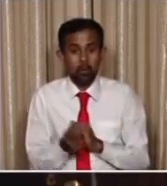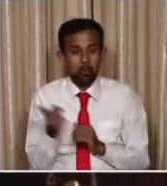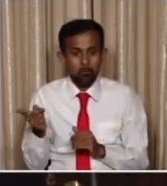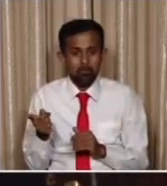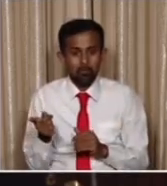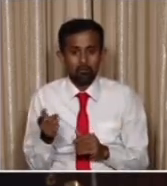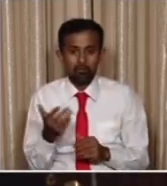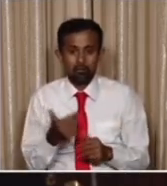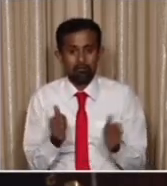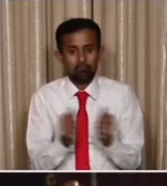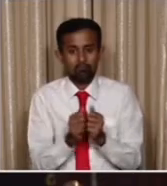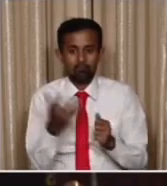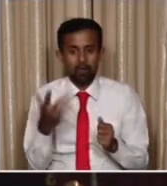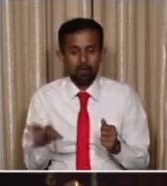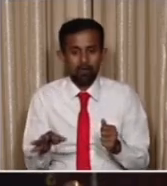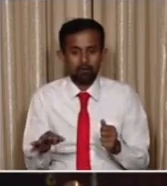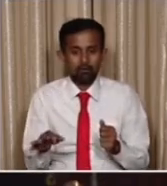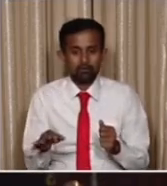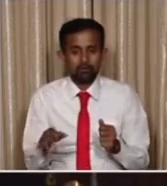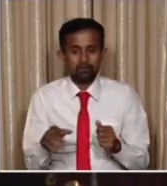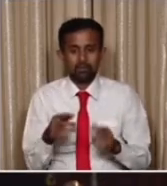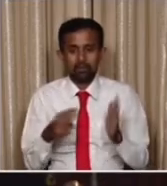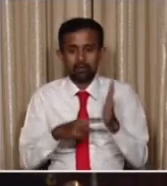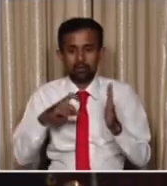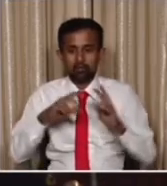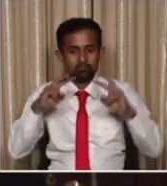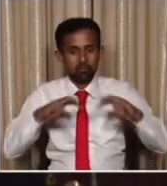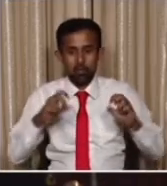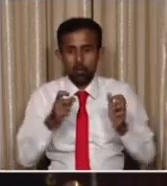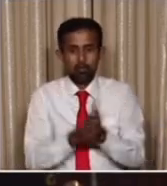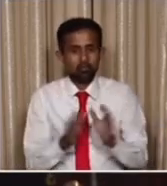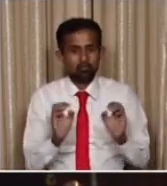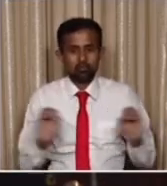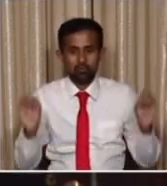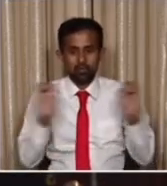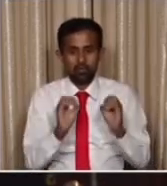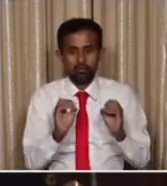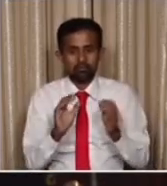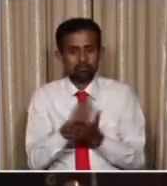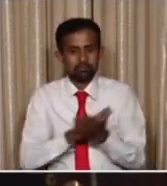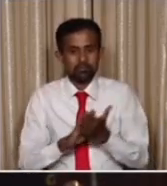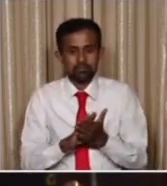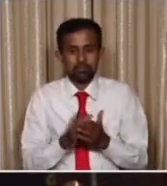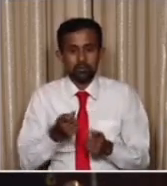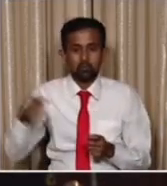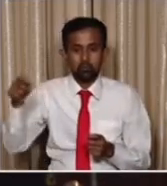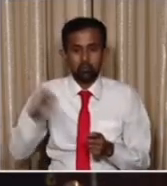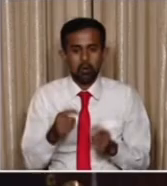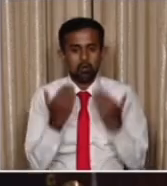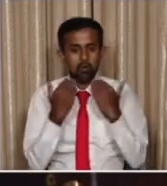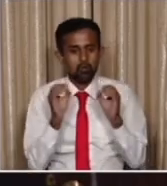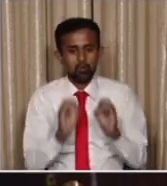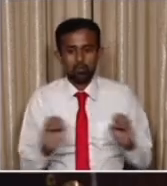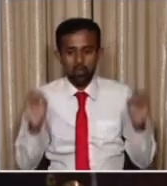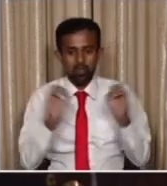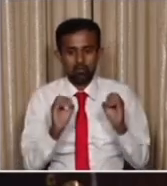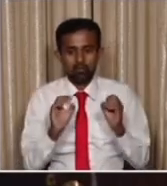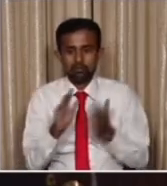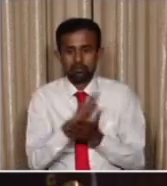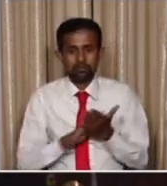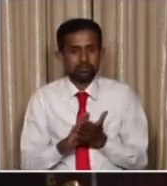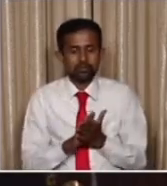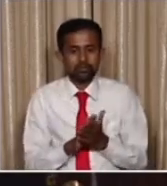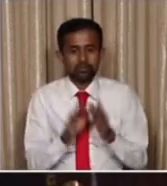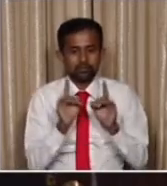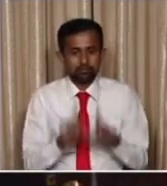හරි ලස්සනට වැඩ කරා. කිසිම ටෙක්නිකල් එවලියුෂන් කමිටිය එකක් නැහැ. කිසිම ප්‍රසම්පාදන ගයිඩ්ලයින් නැහැ. කිසිම